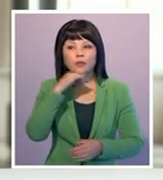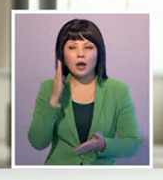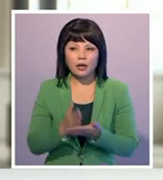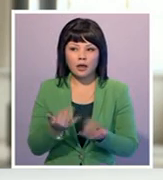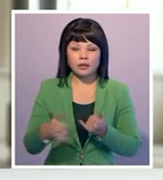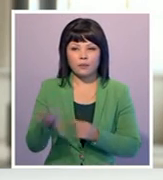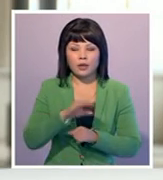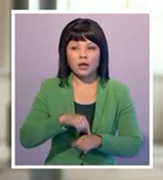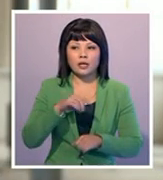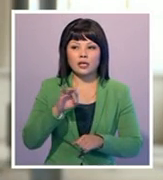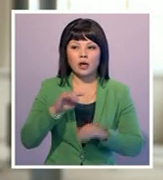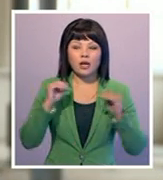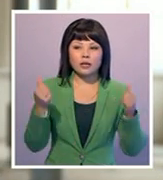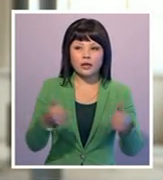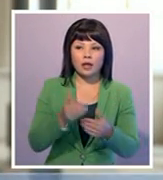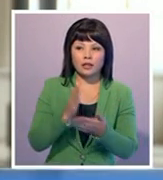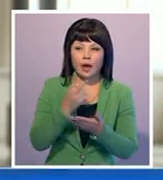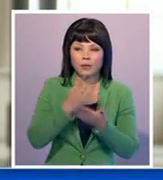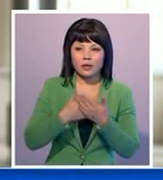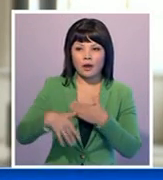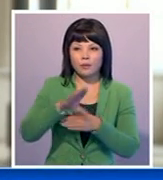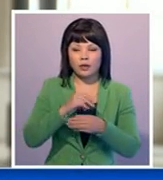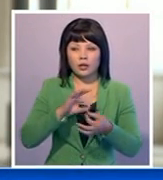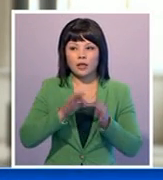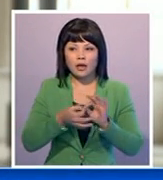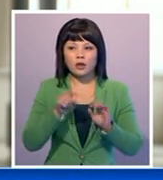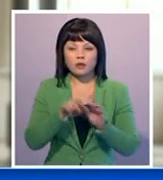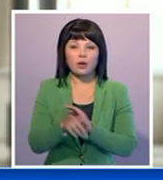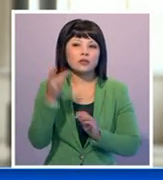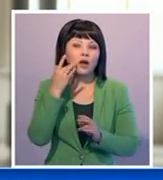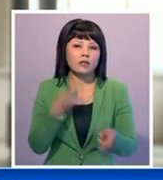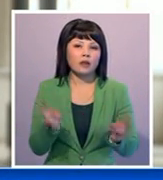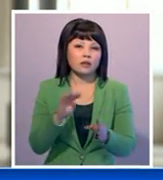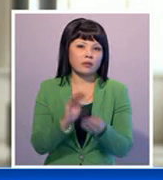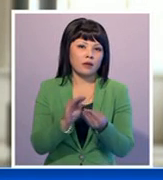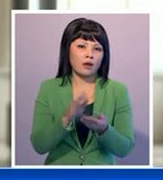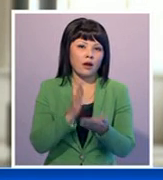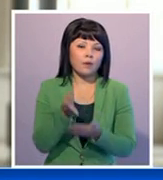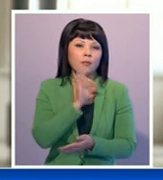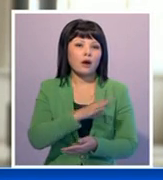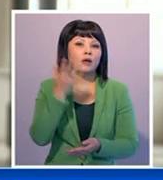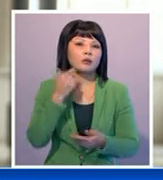Гидроизоляция жасалған. Бірақ нәтижесі шамалы. Былтырдан бері осы күйінде тұр. Пайдалануға қашан